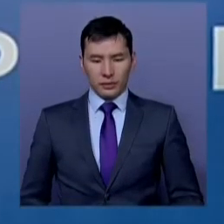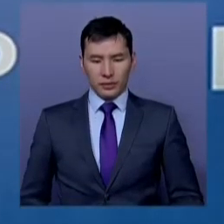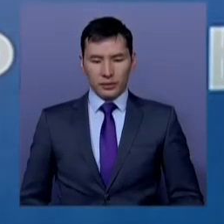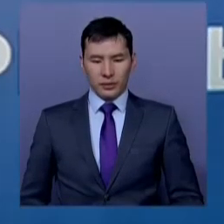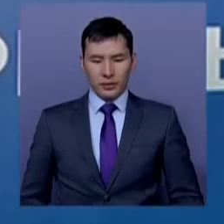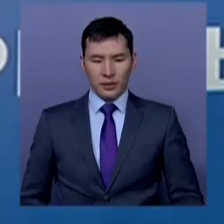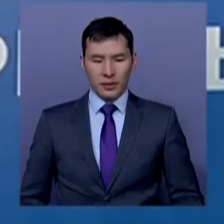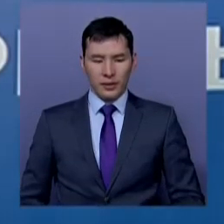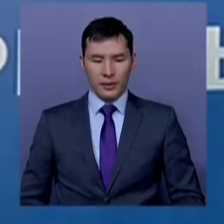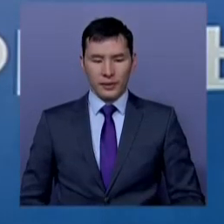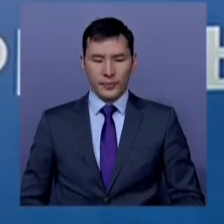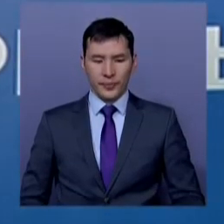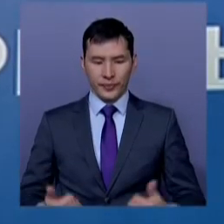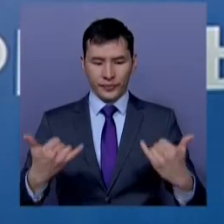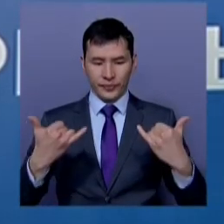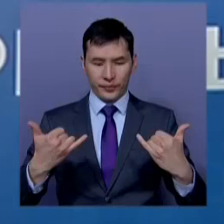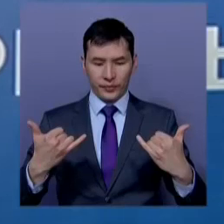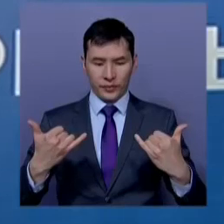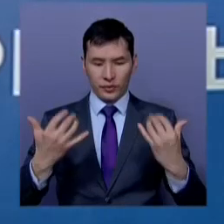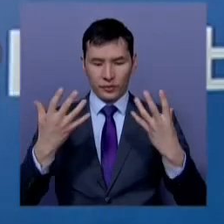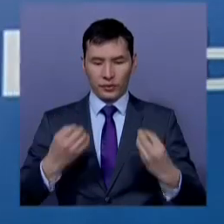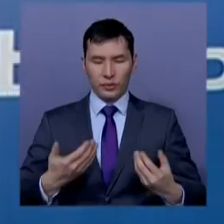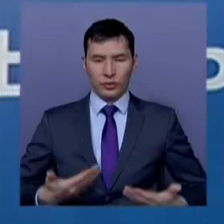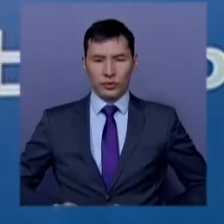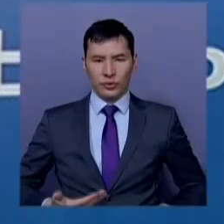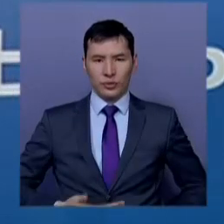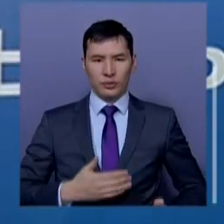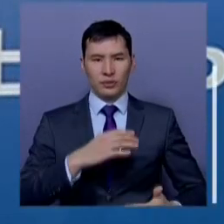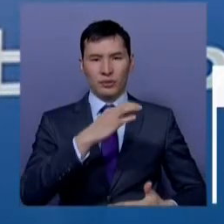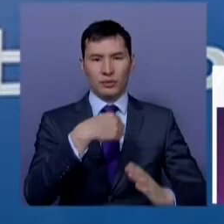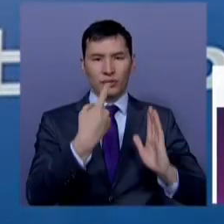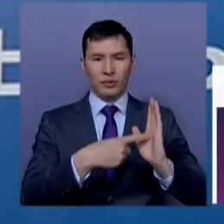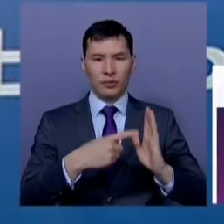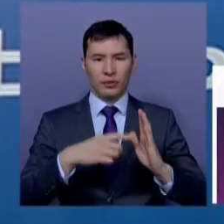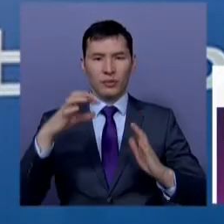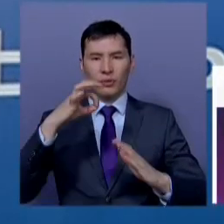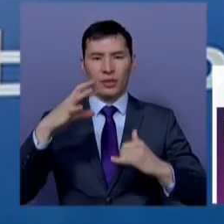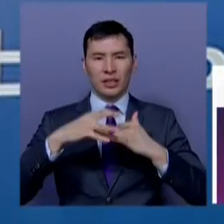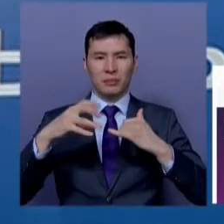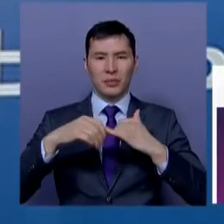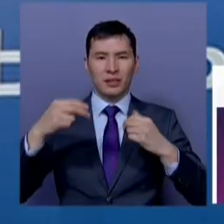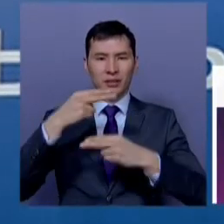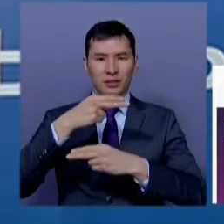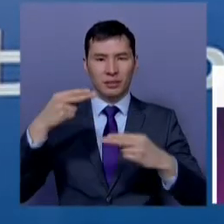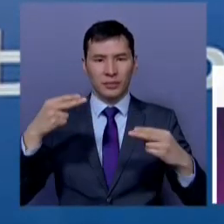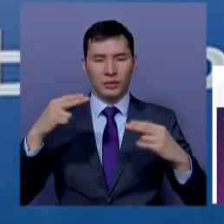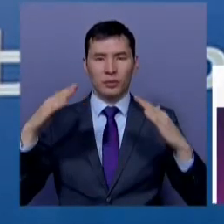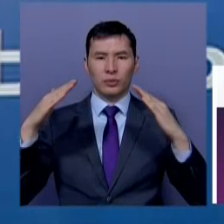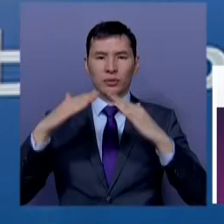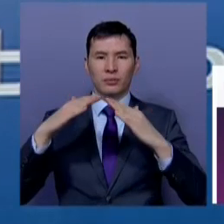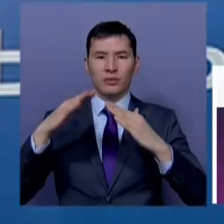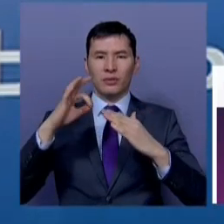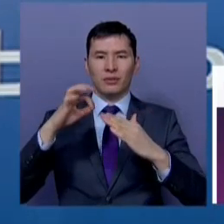сол бүгінгі тұрғындардың сұрақтары сол жер мәселесі, заңдастыру, жалпы үй